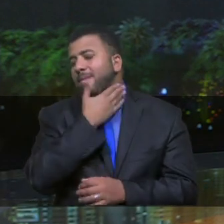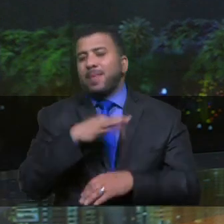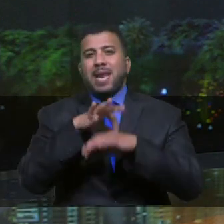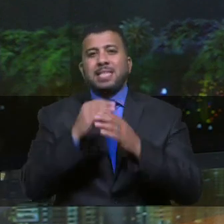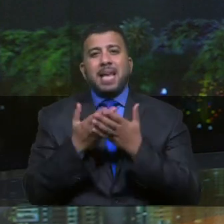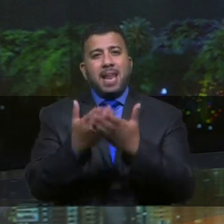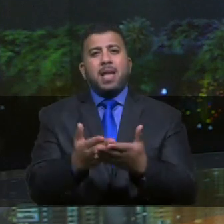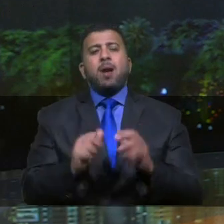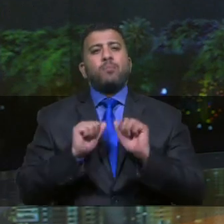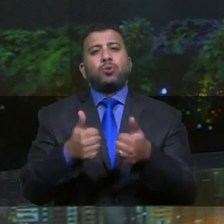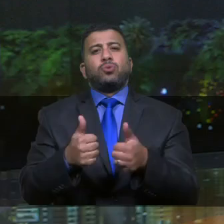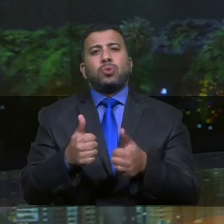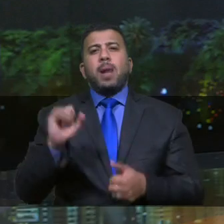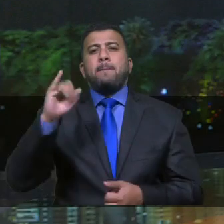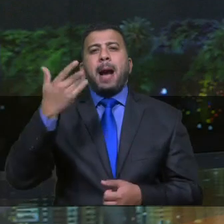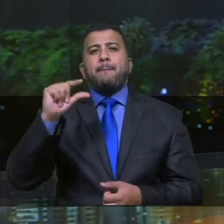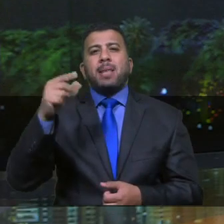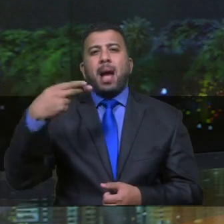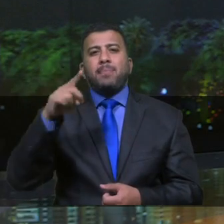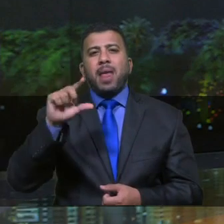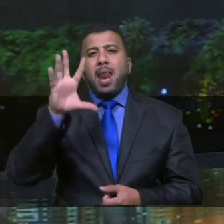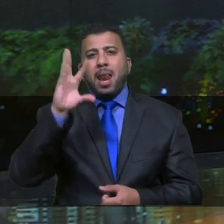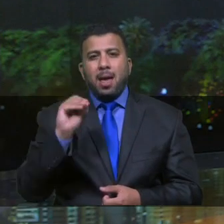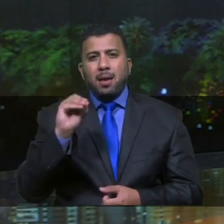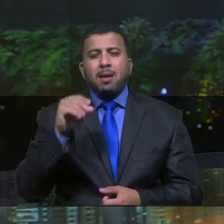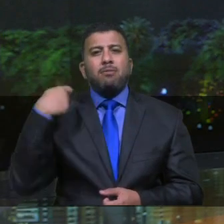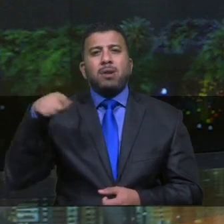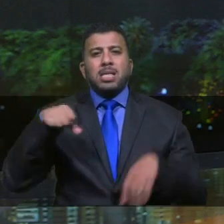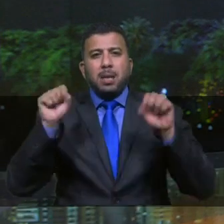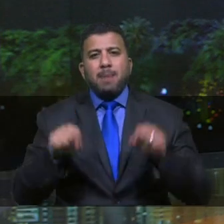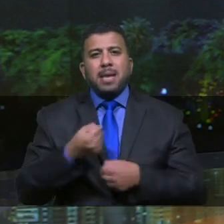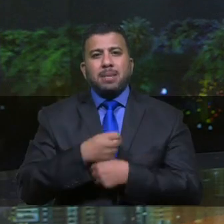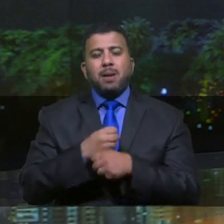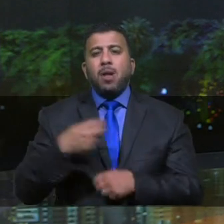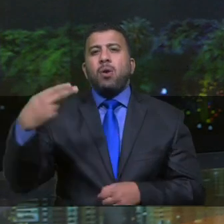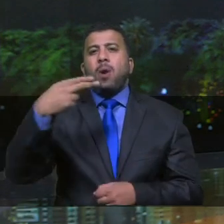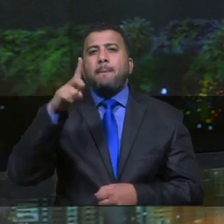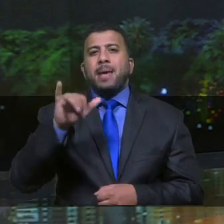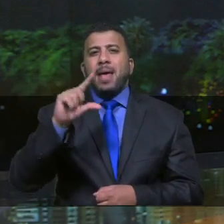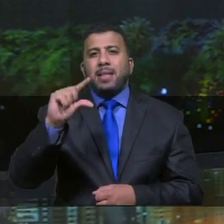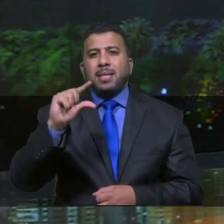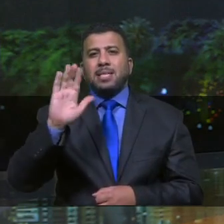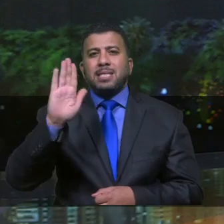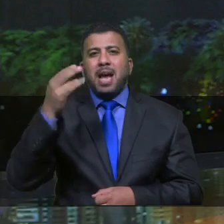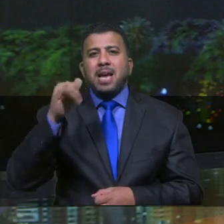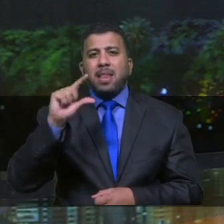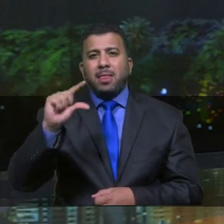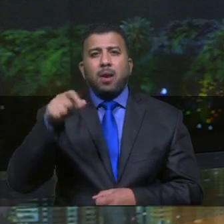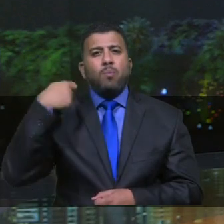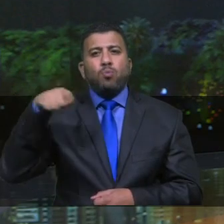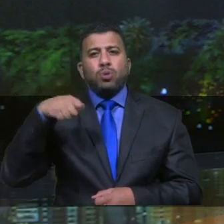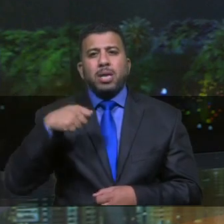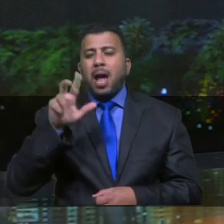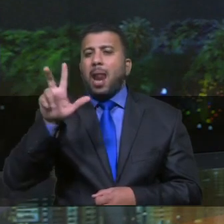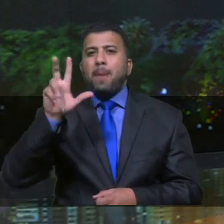للخدمات الإنسانية بحضور سعادة محمد عبد الله بن حليس رئيس المجلس البلدي وعبيد سعيد الطنيجي مدير